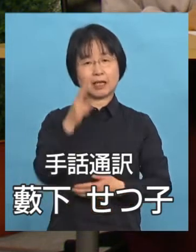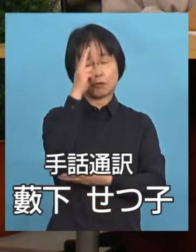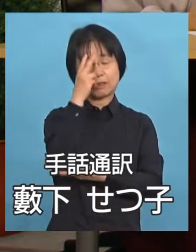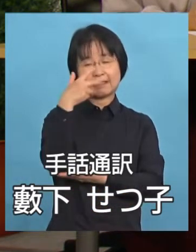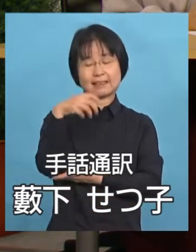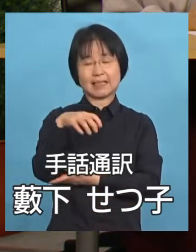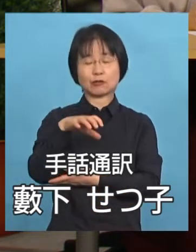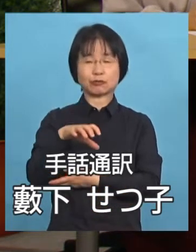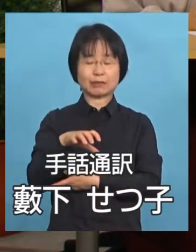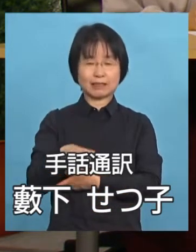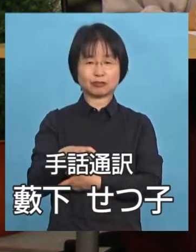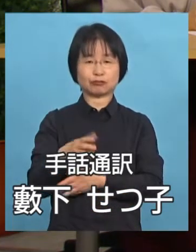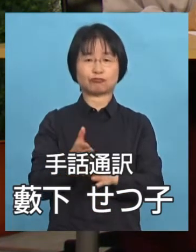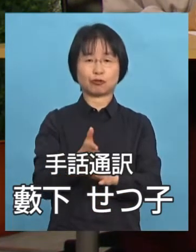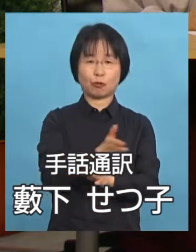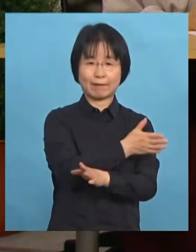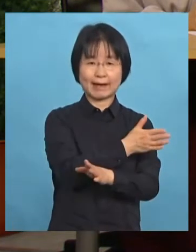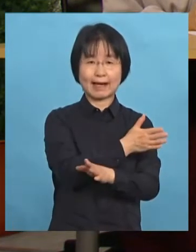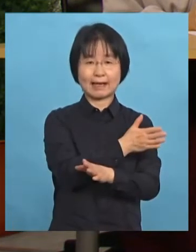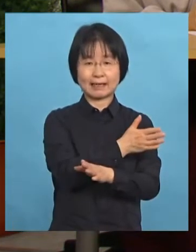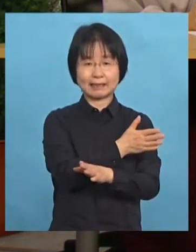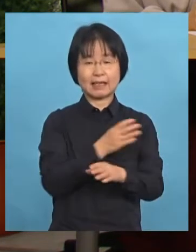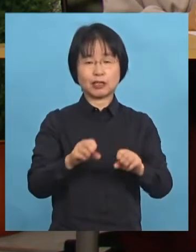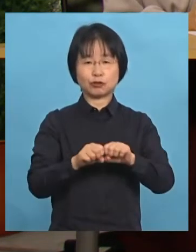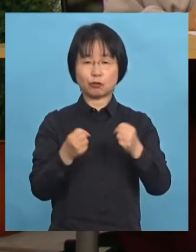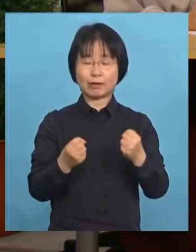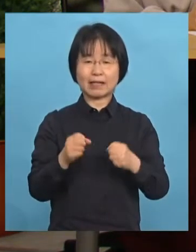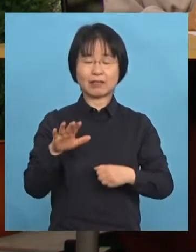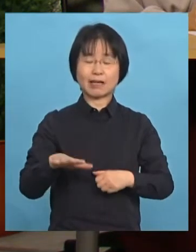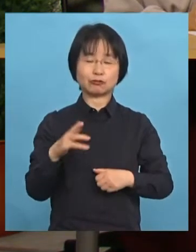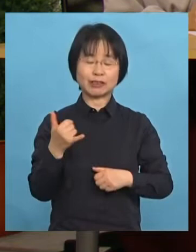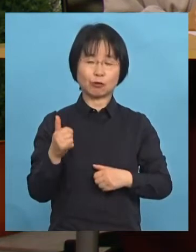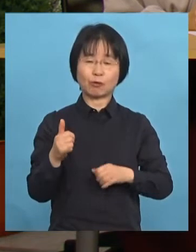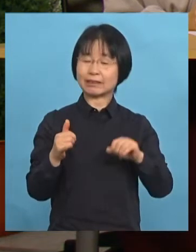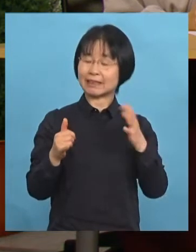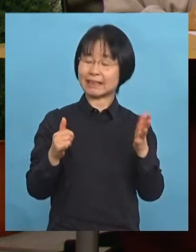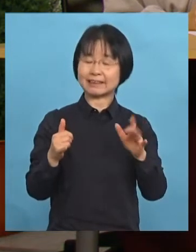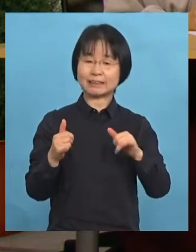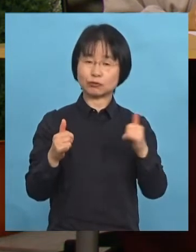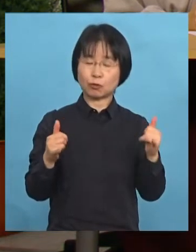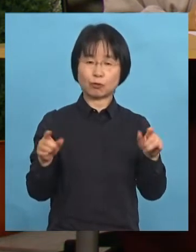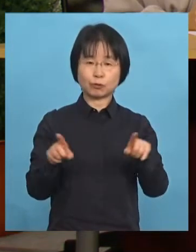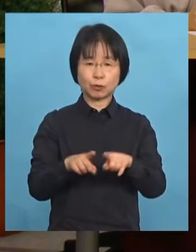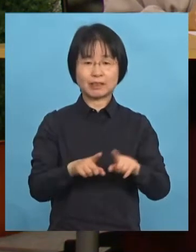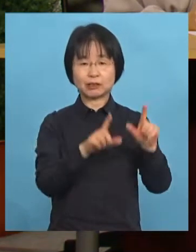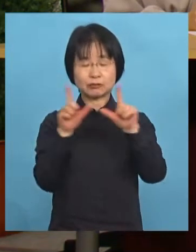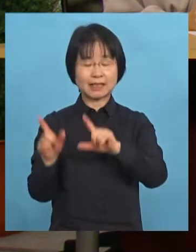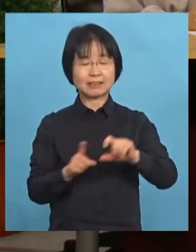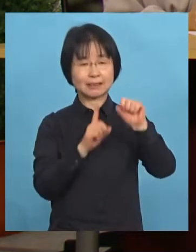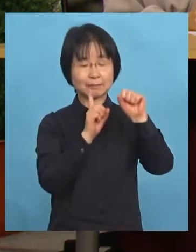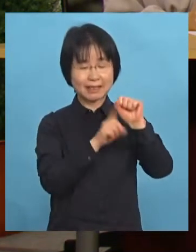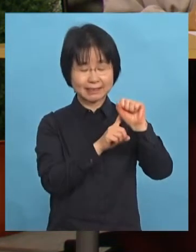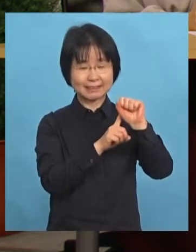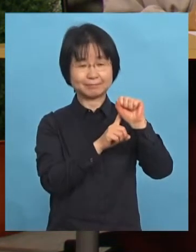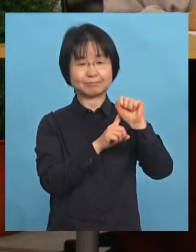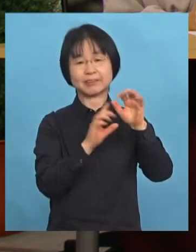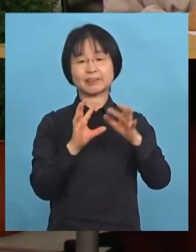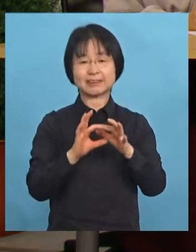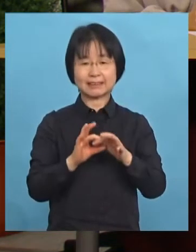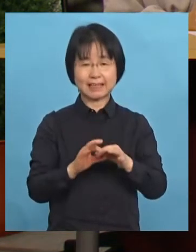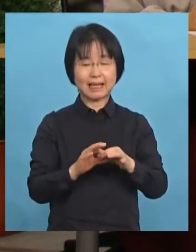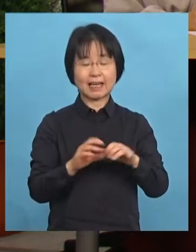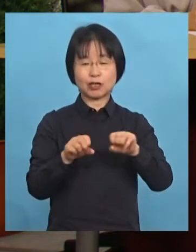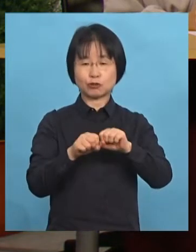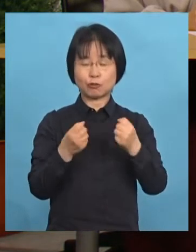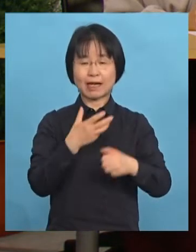こんにちは、市役所です。続いて後半は、障害のある人もない人も共に暮らすためにというテーマで、障害